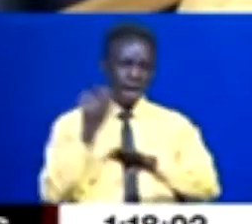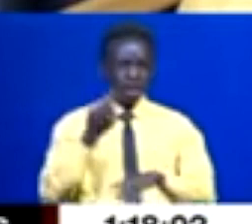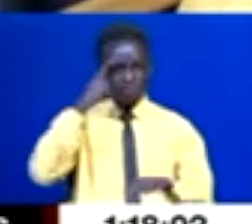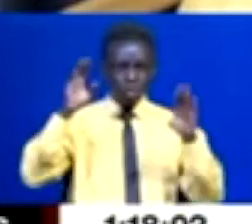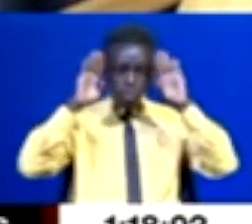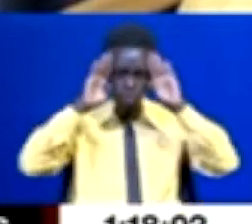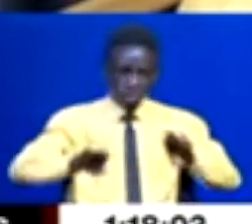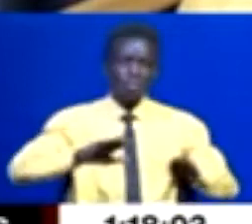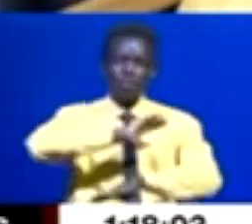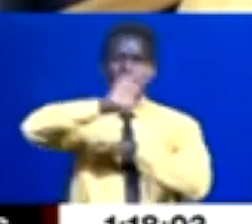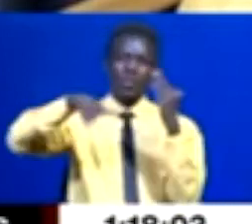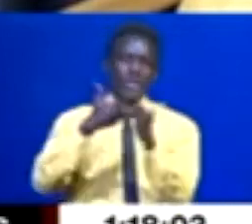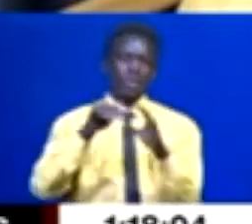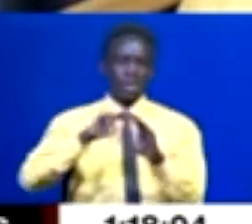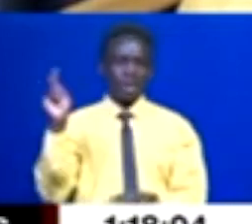Kenya.